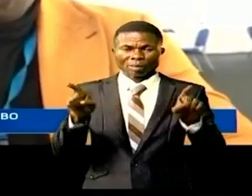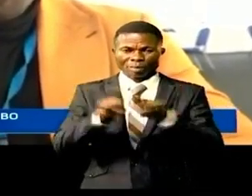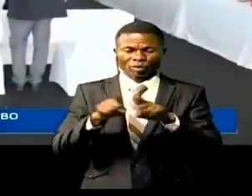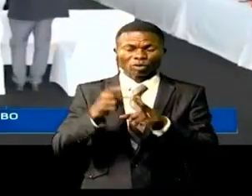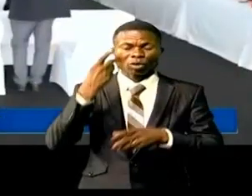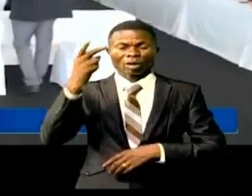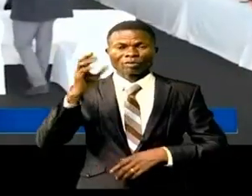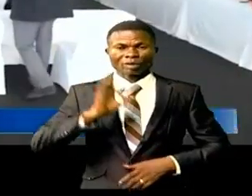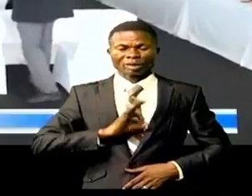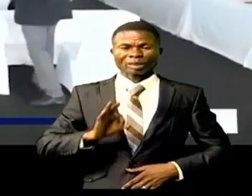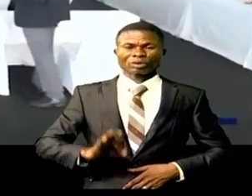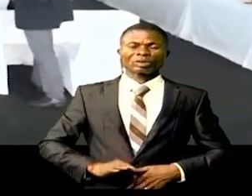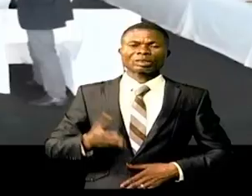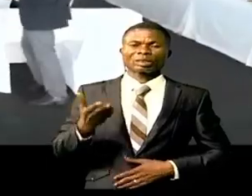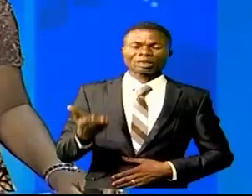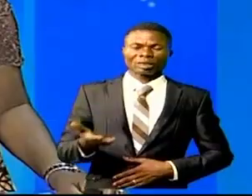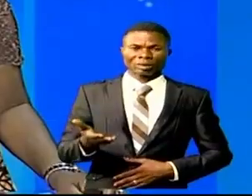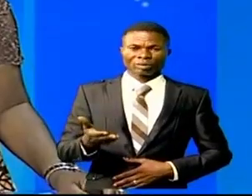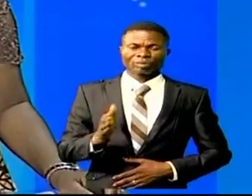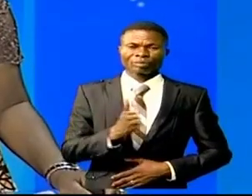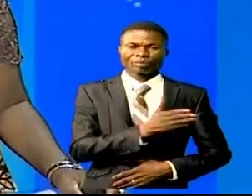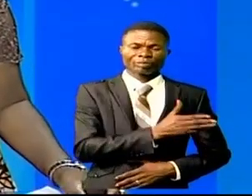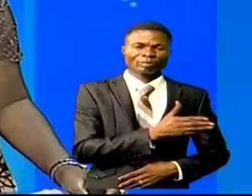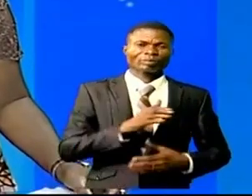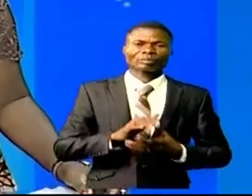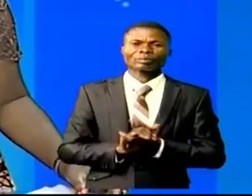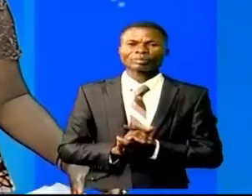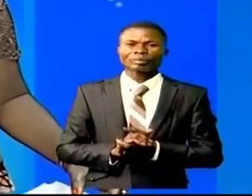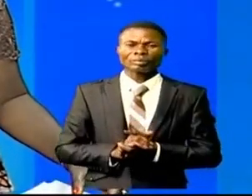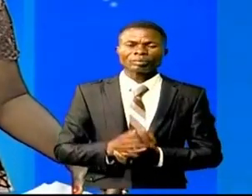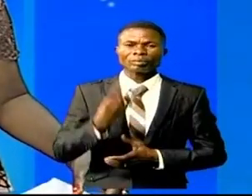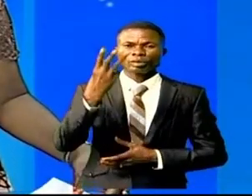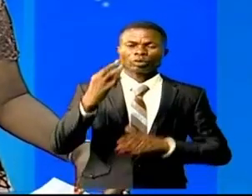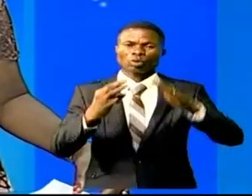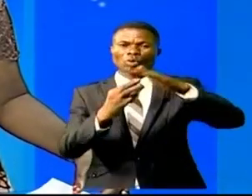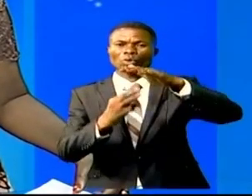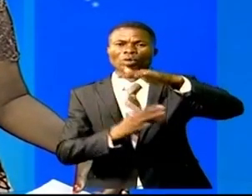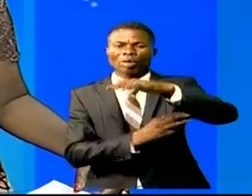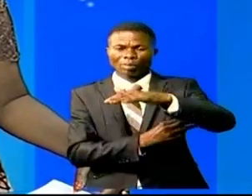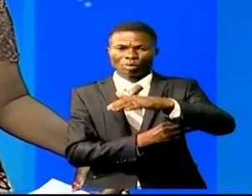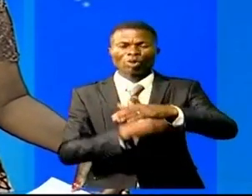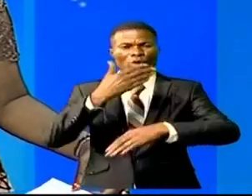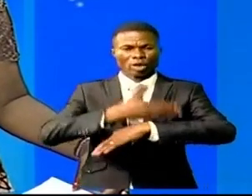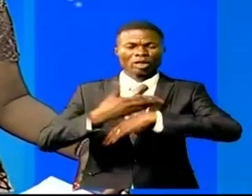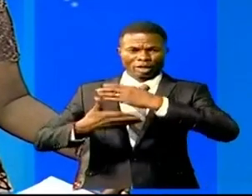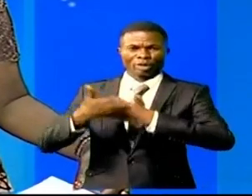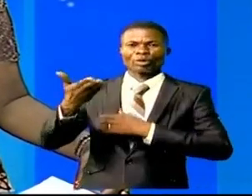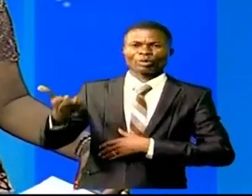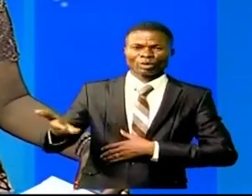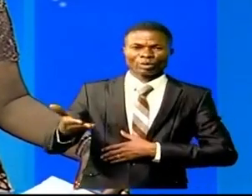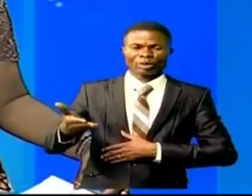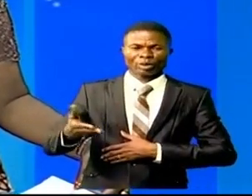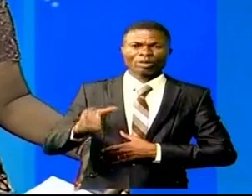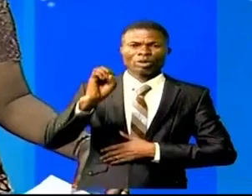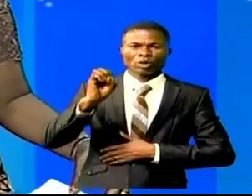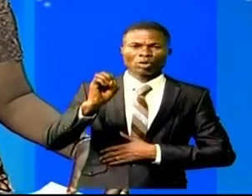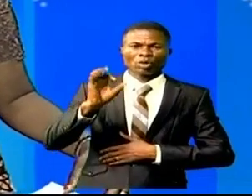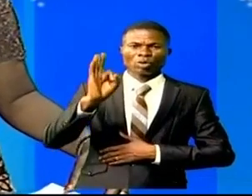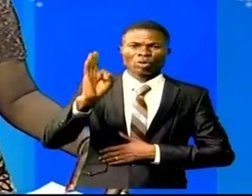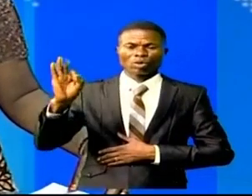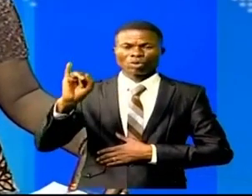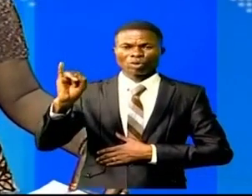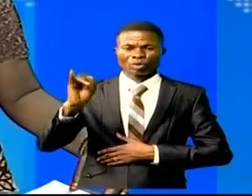l'État, Félix-Antoine Tshisekedi. Trois ponts viennent d'être réhabilités par l'Office de route dans